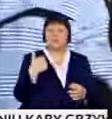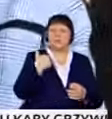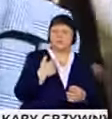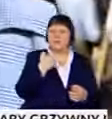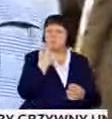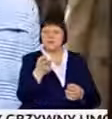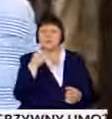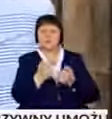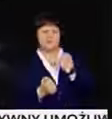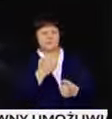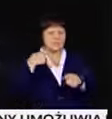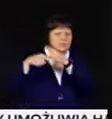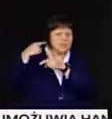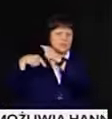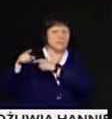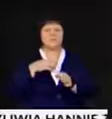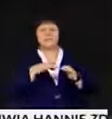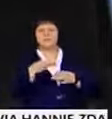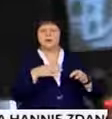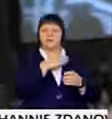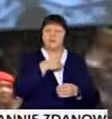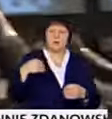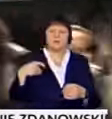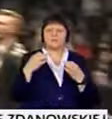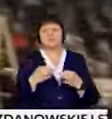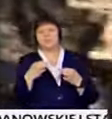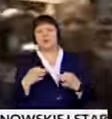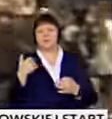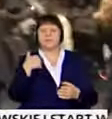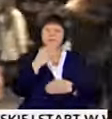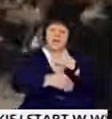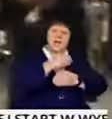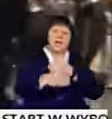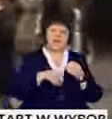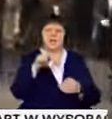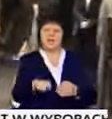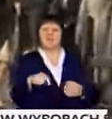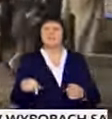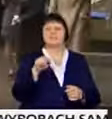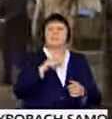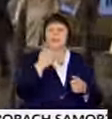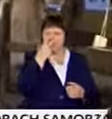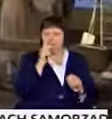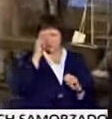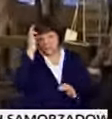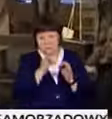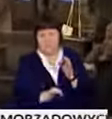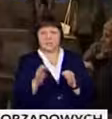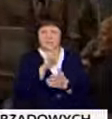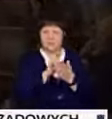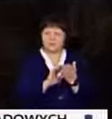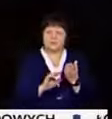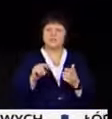temat skomplikowanych dziejów z historii Polski współczesnej. Akcja sceniczna w multimedialnej oprawie, precyzyjnie opisującej